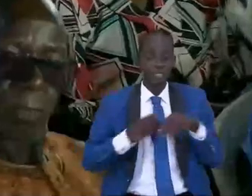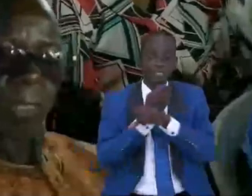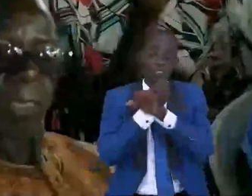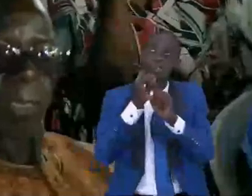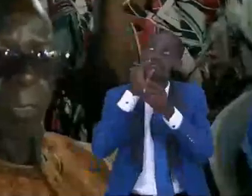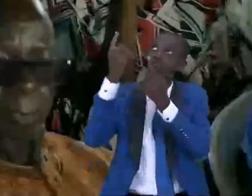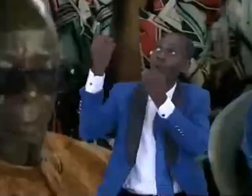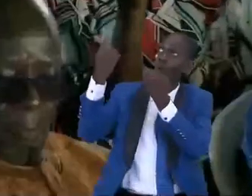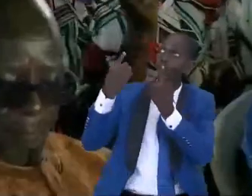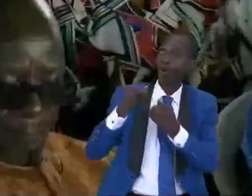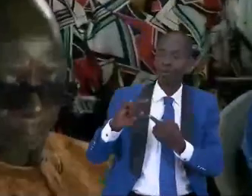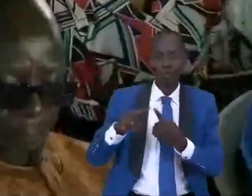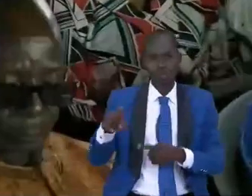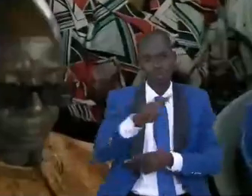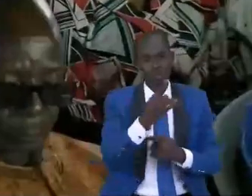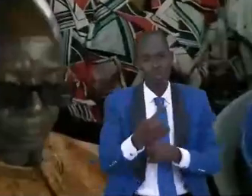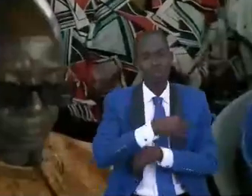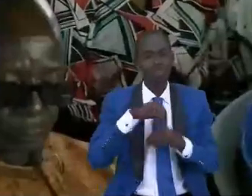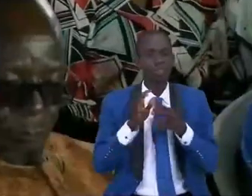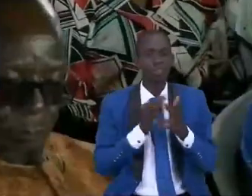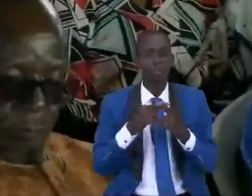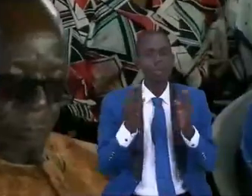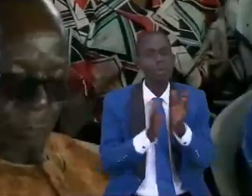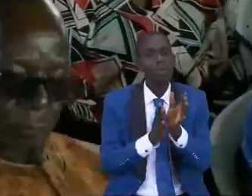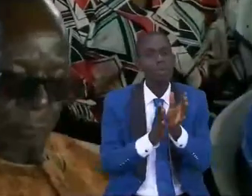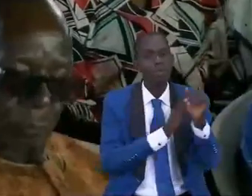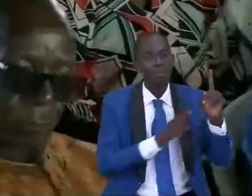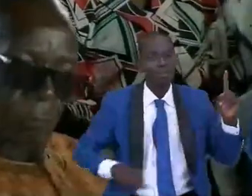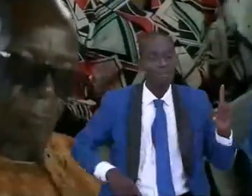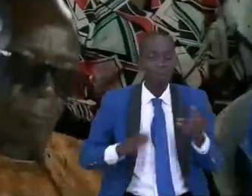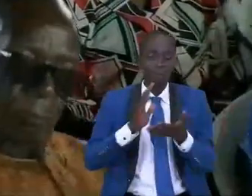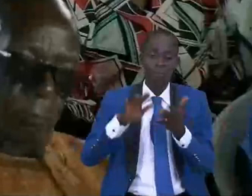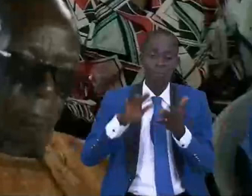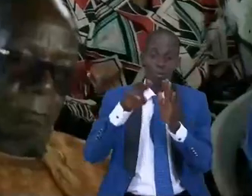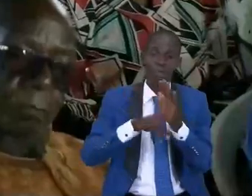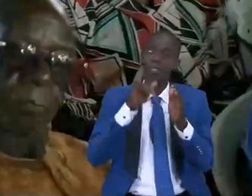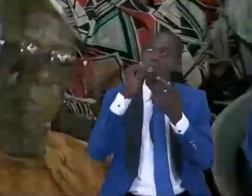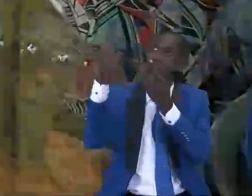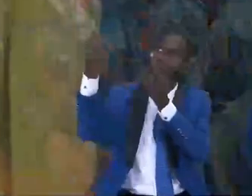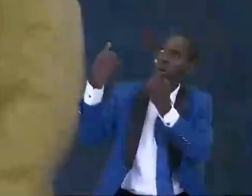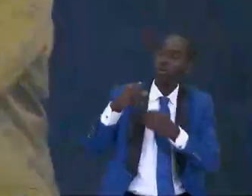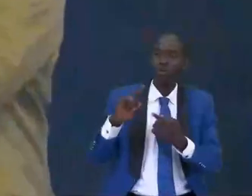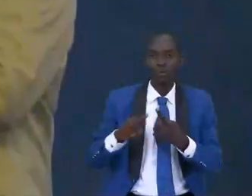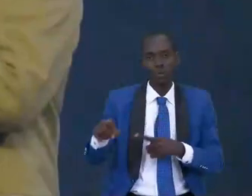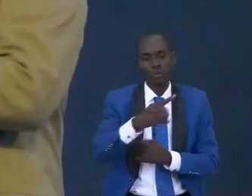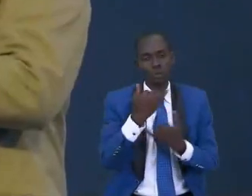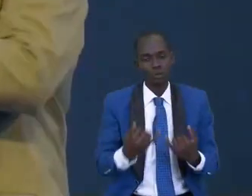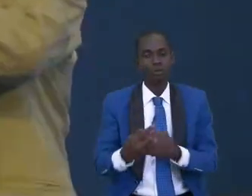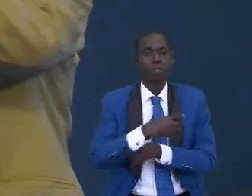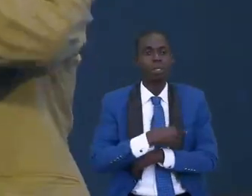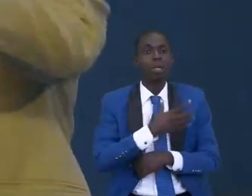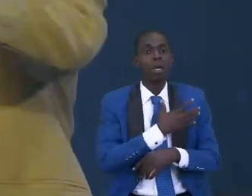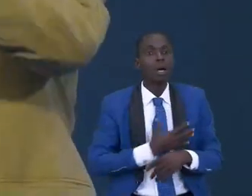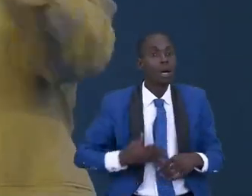parviendra à vous ce jour. Gloire à Dieu, le pardon, viendra à toi ce jour. Et